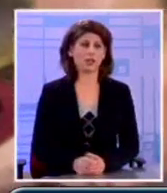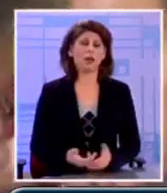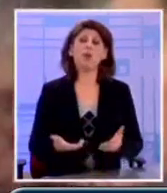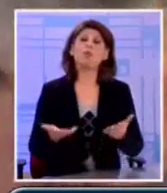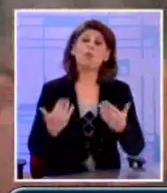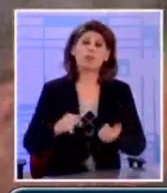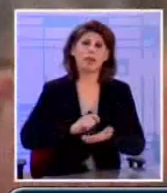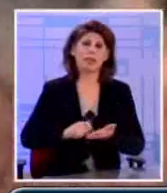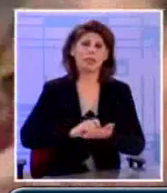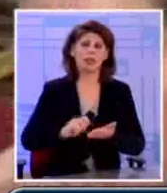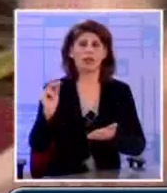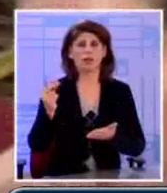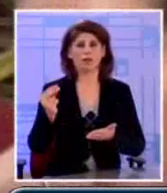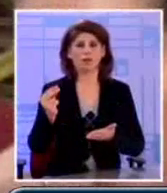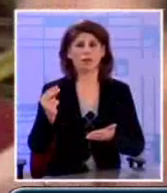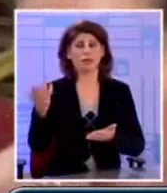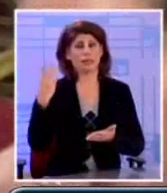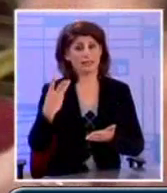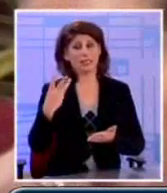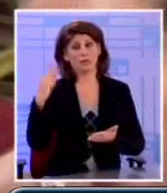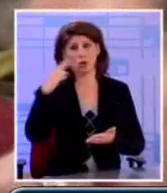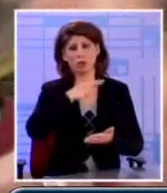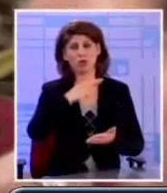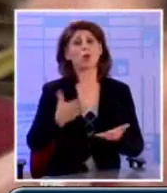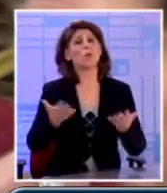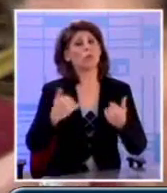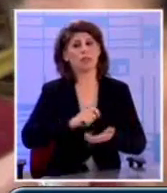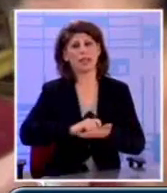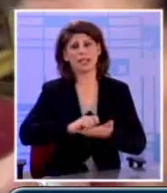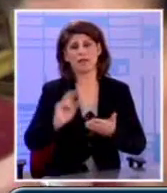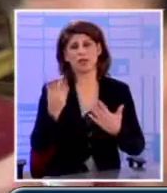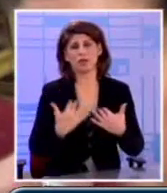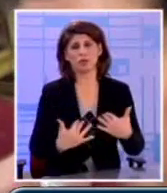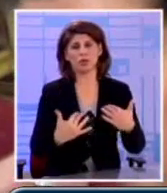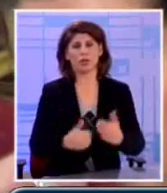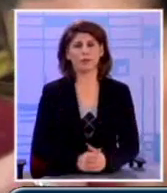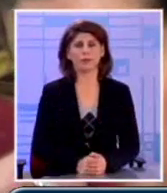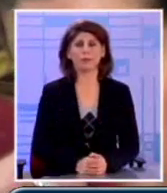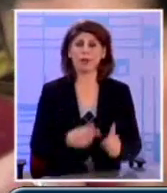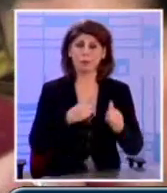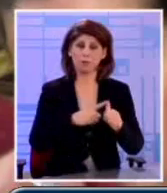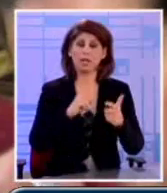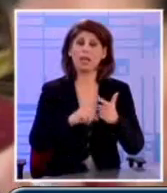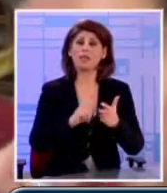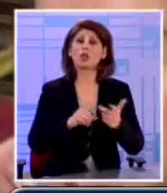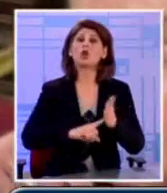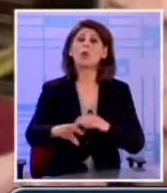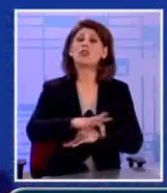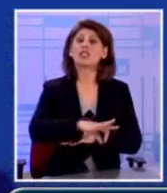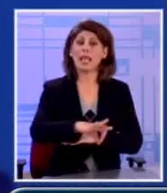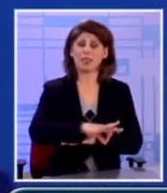εγγραφεία στη Βουλή. Πρωθυπουργοί, συγγνώμη, που δεν θα έχουν εγγραφεία στη Βουλή. Και το δεύτερο είναι για τα νομοσχέδια.